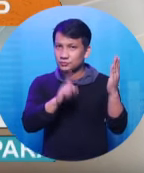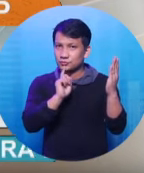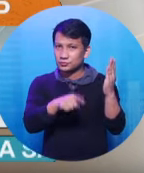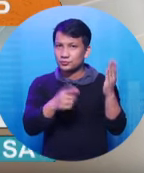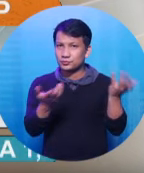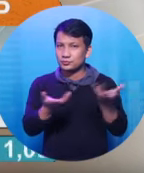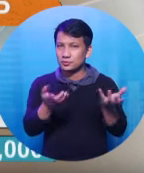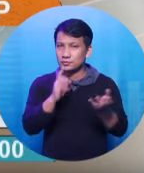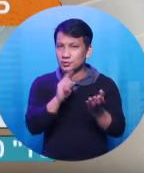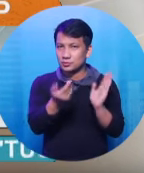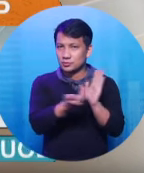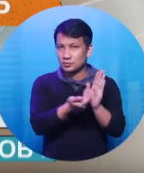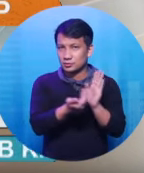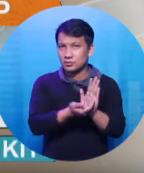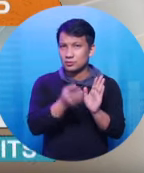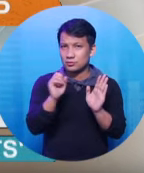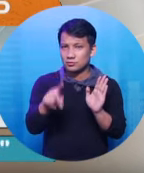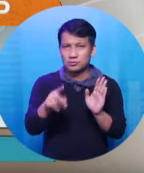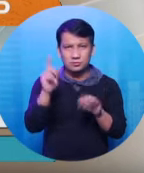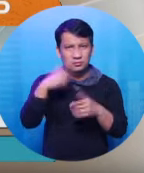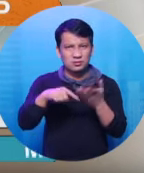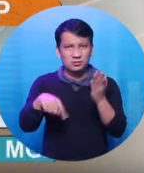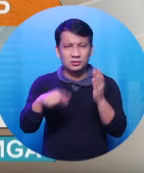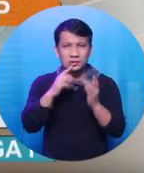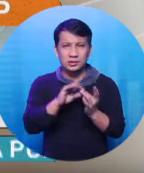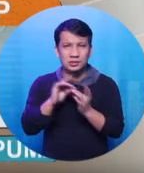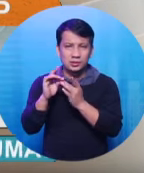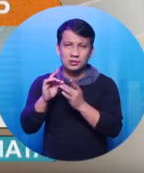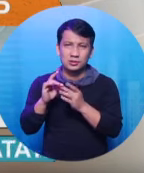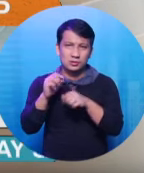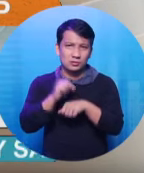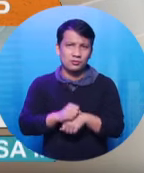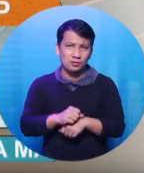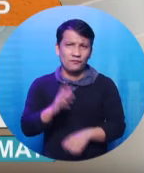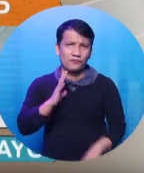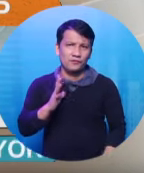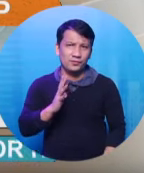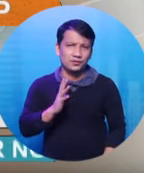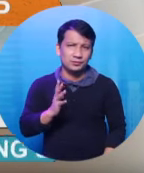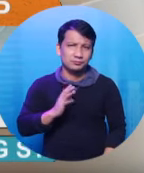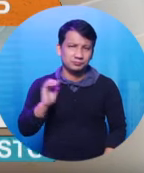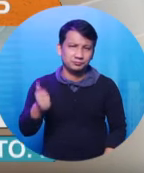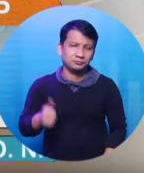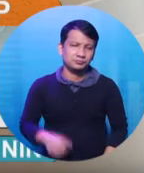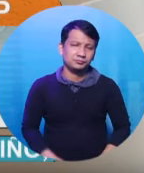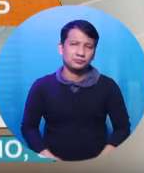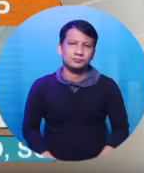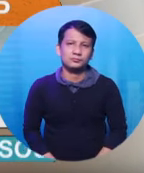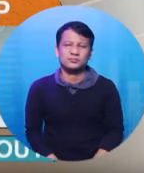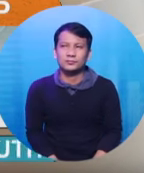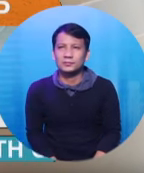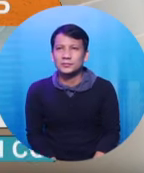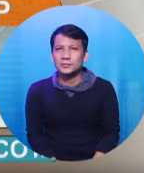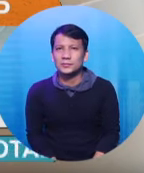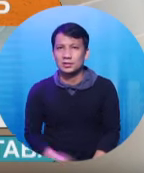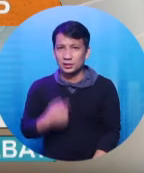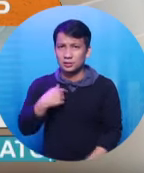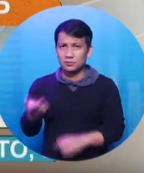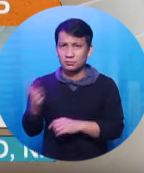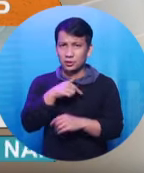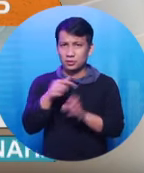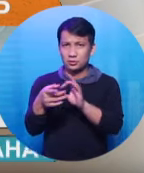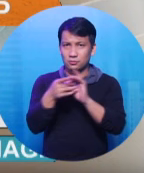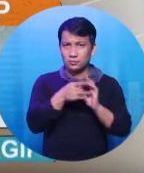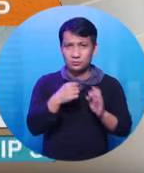talagang totoo nandoon siya at hindi siya binibigyan ng special treatment? Okay lang opo, ba sa inyo? Opo, opo. Pwede naman po, sir. Kung sakali po, i-coordinate lang po